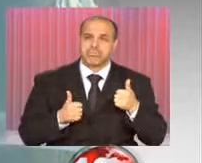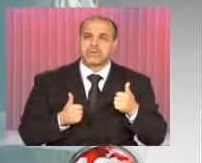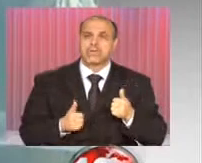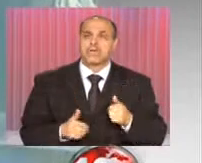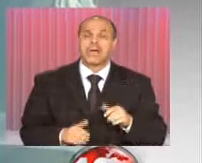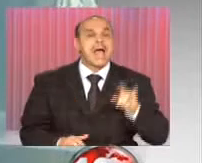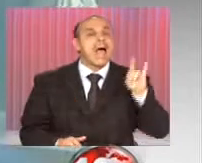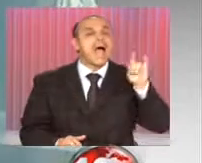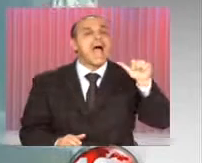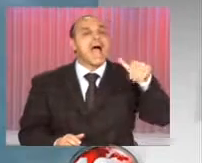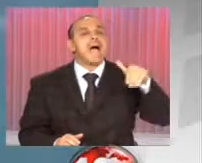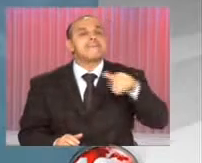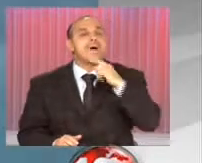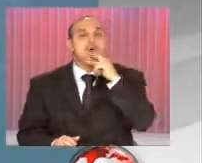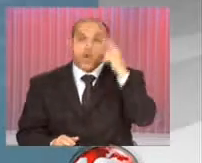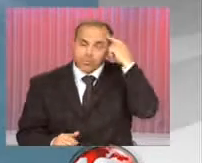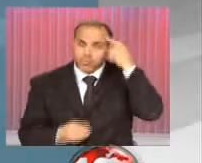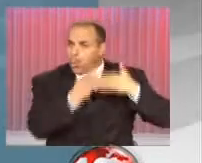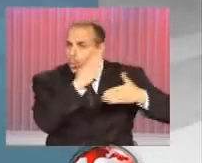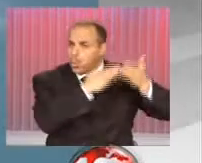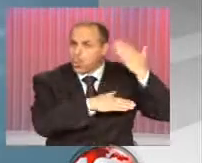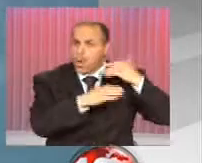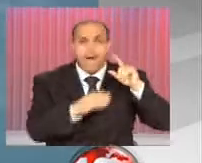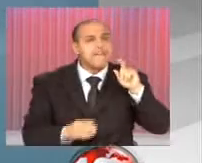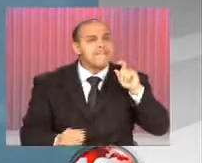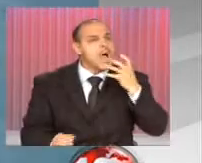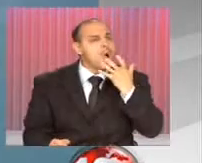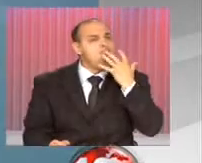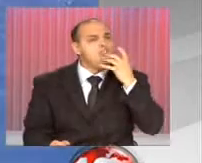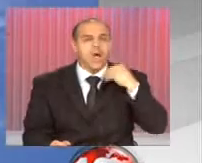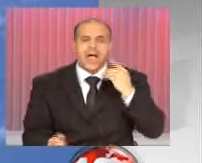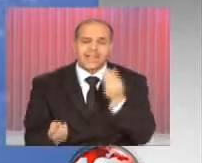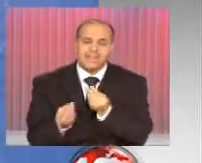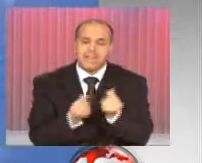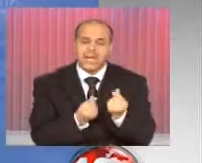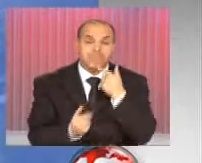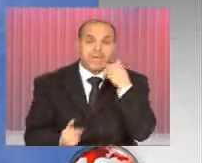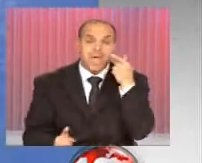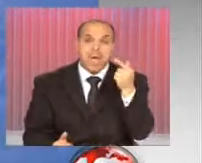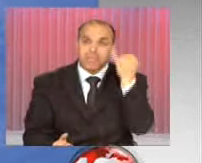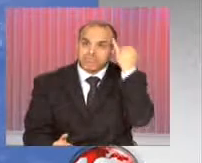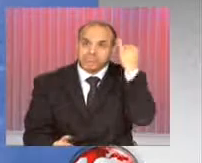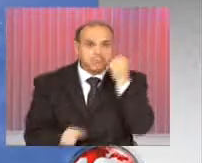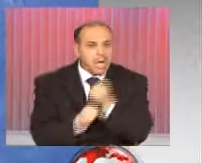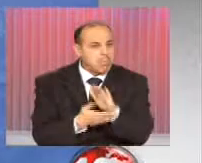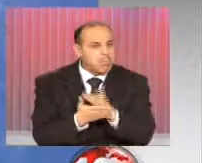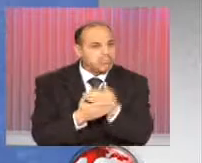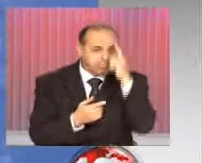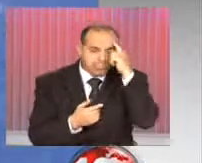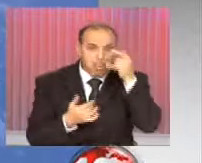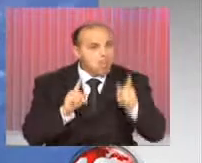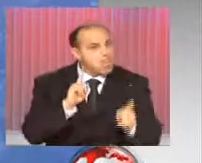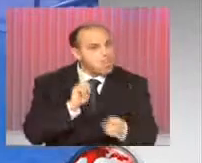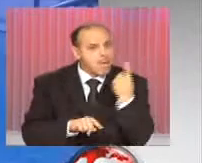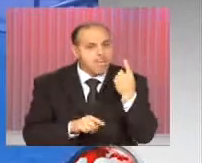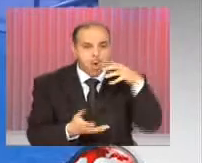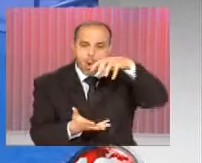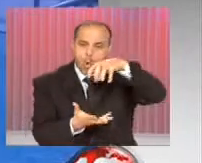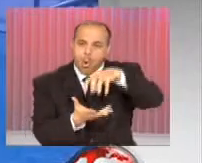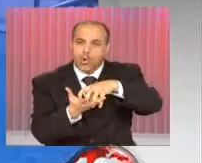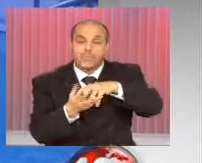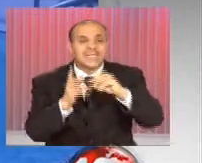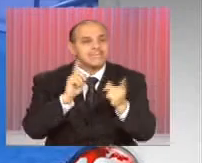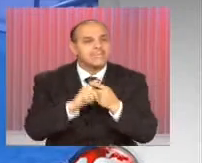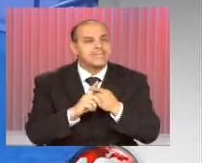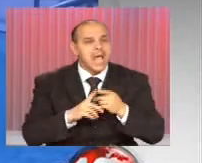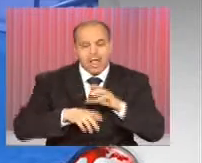الحامة عرفت منذ القديم بمياهها المعدنية الحارة، وهذا المشروع يعزز مكانتها كقطب متخصص